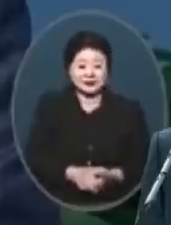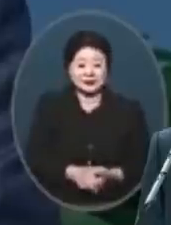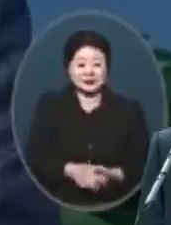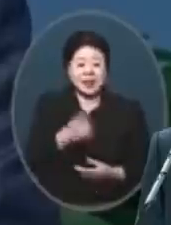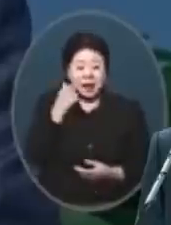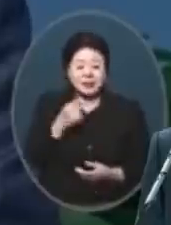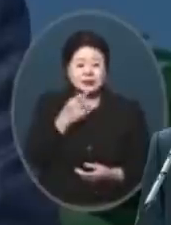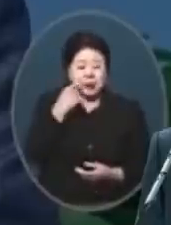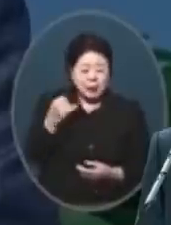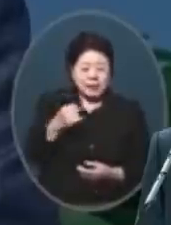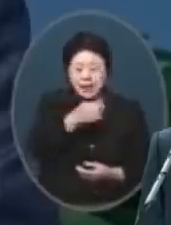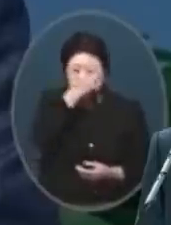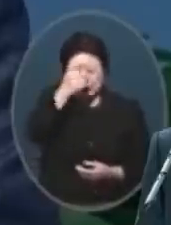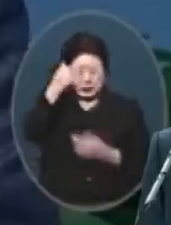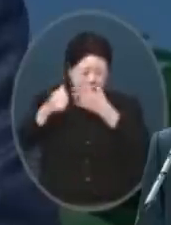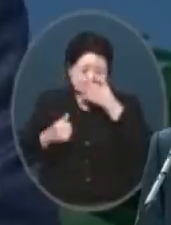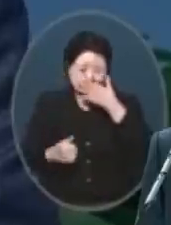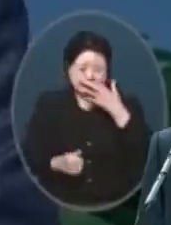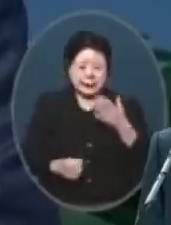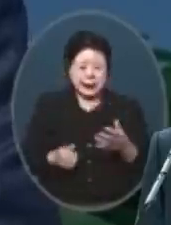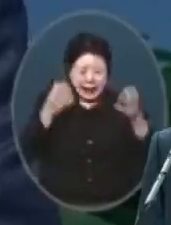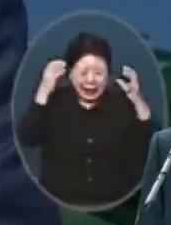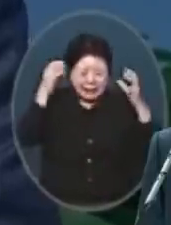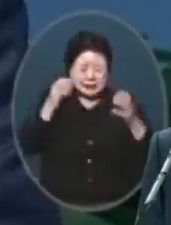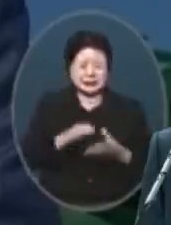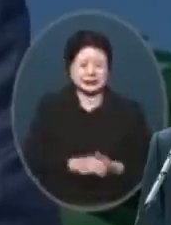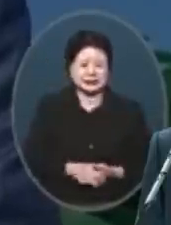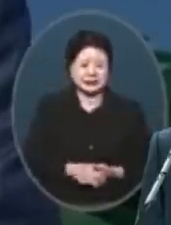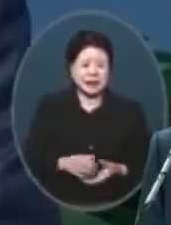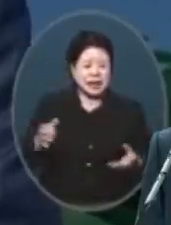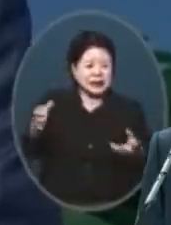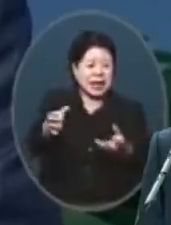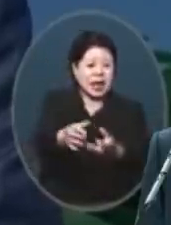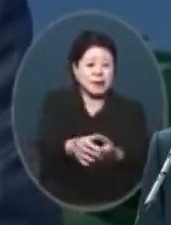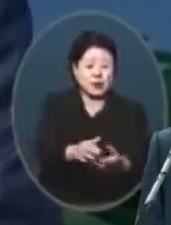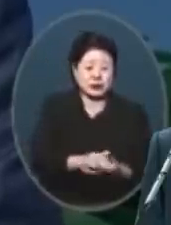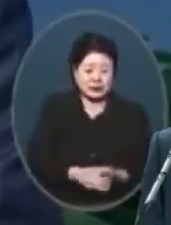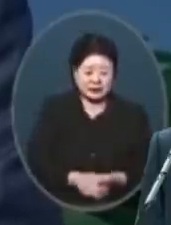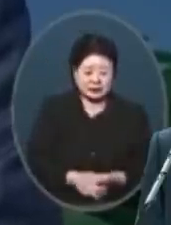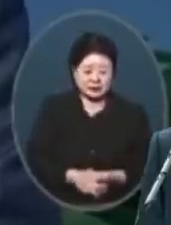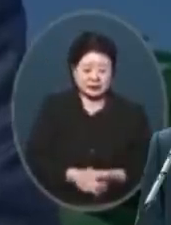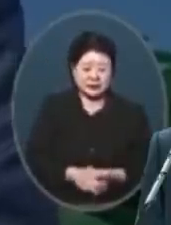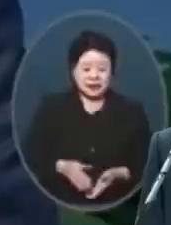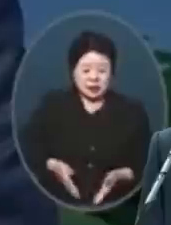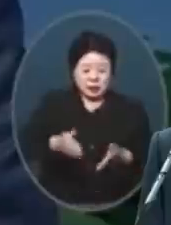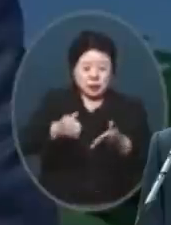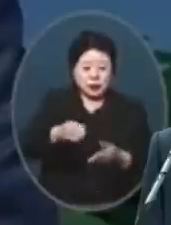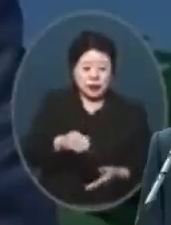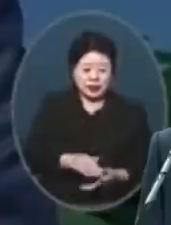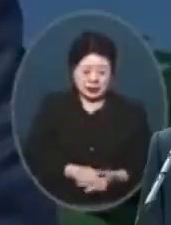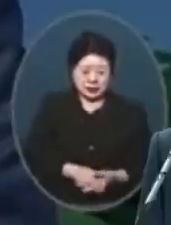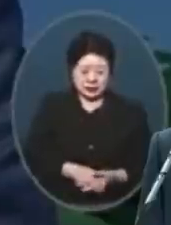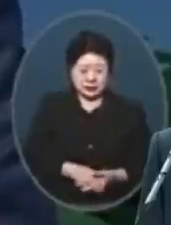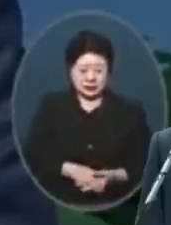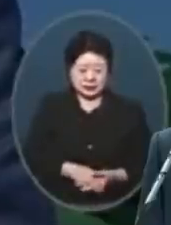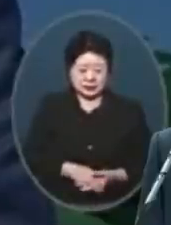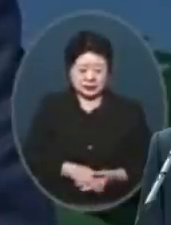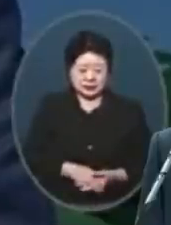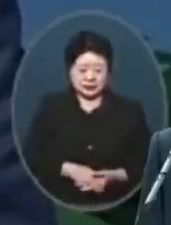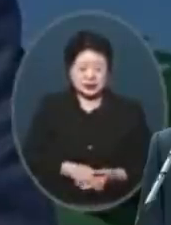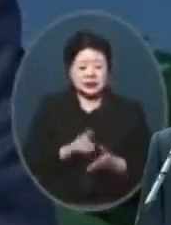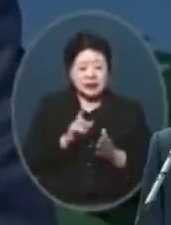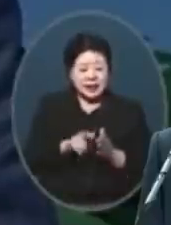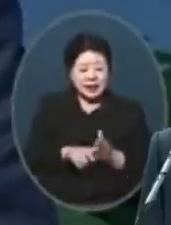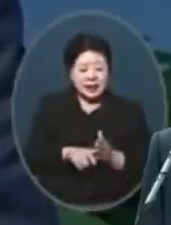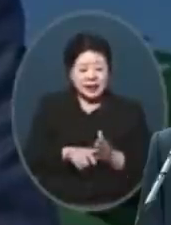아버지, 어머니, 할아버지, 할머니, 애들 다 복도에 나왔는데 그때